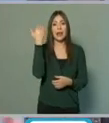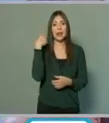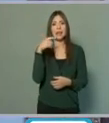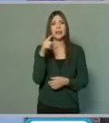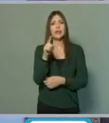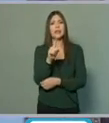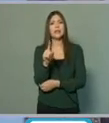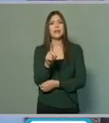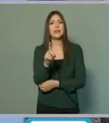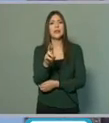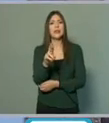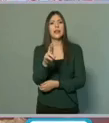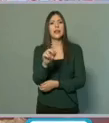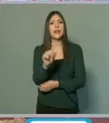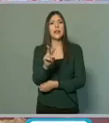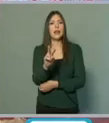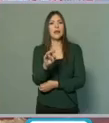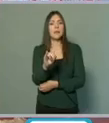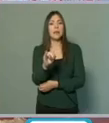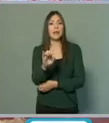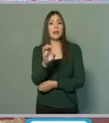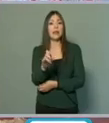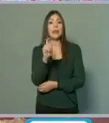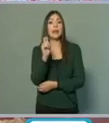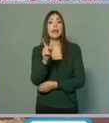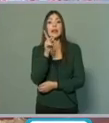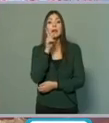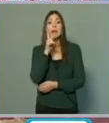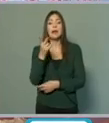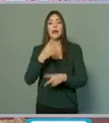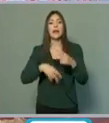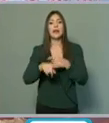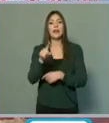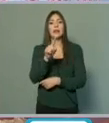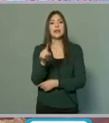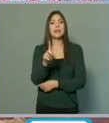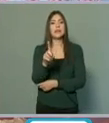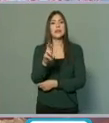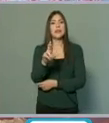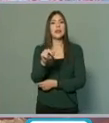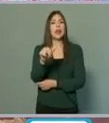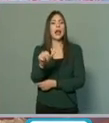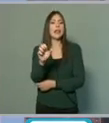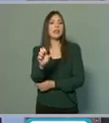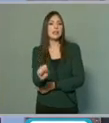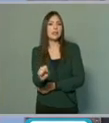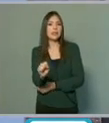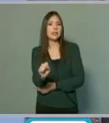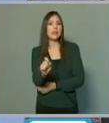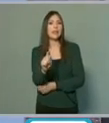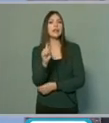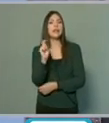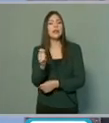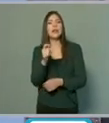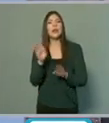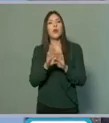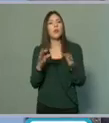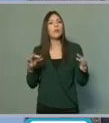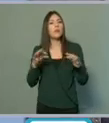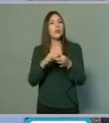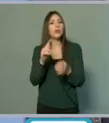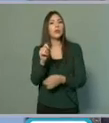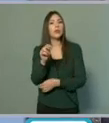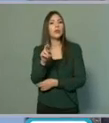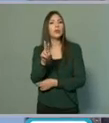en ruso antiguo, y de ahí proviene la palabra здравствуй, que sería sinónimo de привет, que es un poco